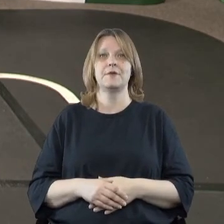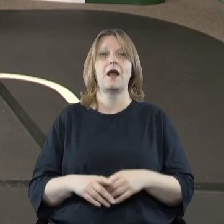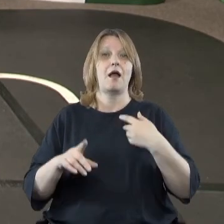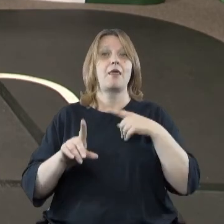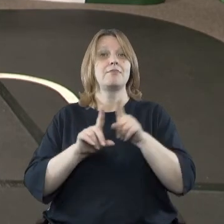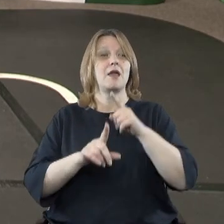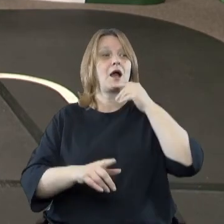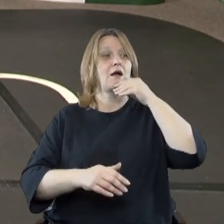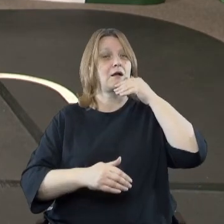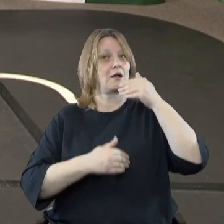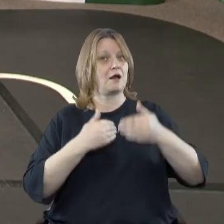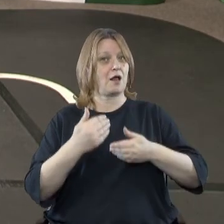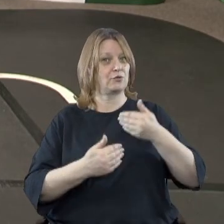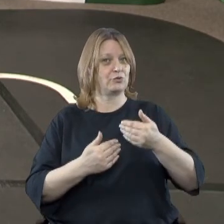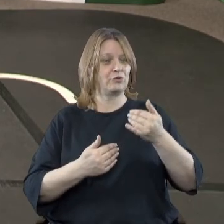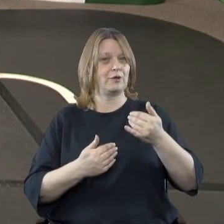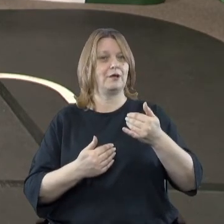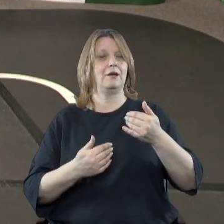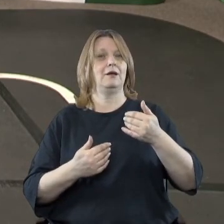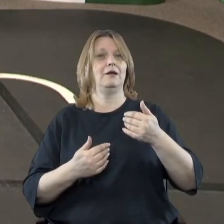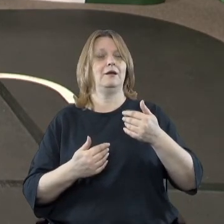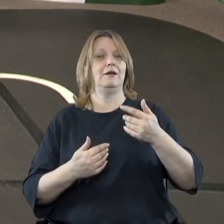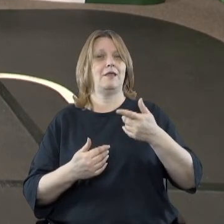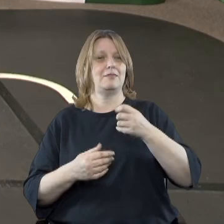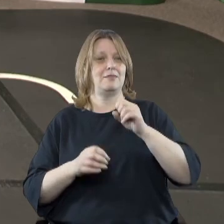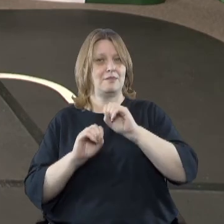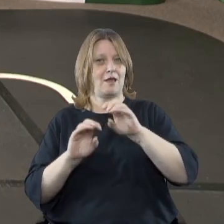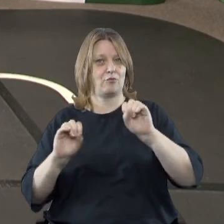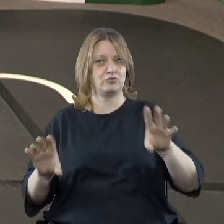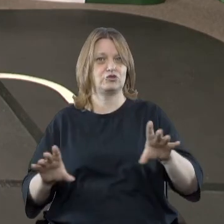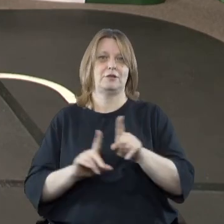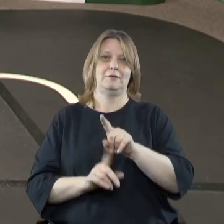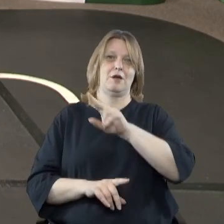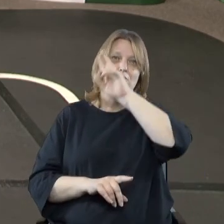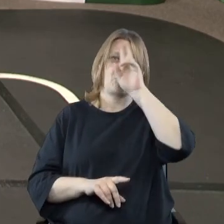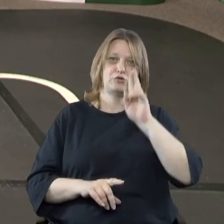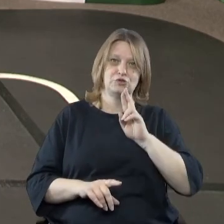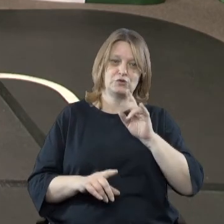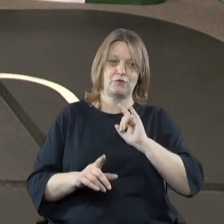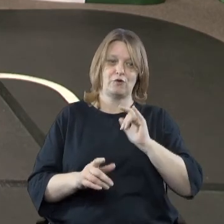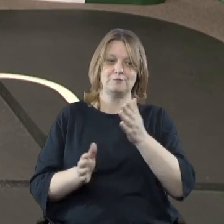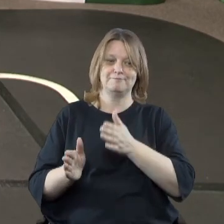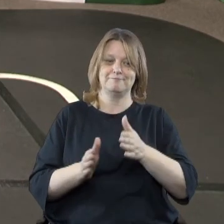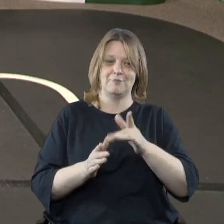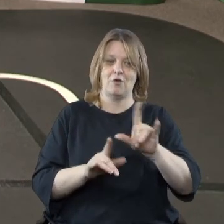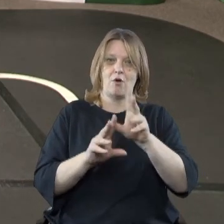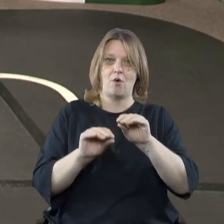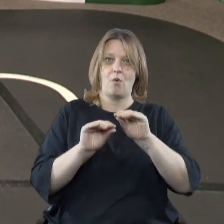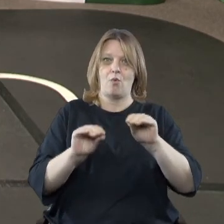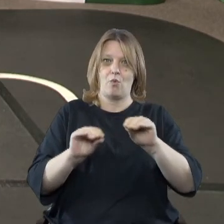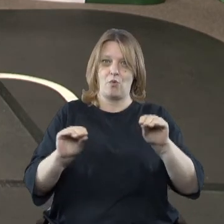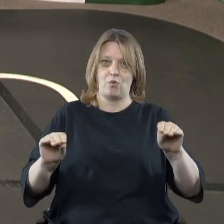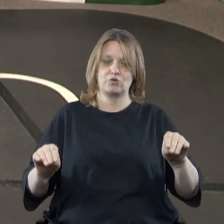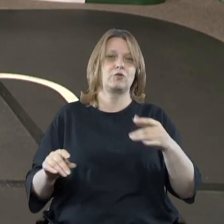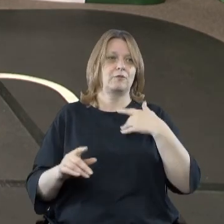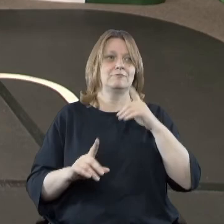gratulujemy nauczycielom, nauczycielkom, które widzimy, rodzicom, którzy was tam przygotowali również w domach, bo przecież to oni was uczą tego wszystkiego. Gratulujemy